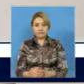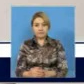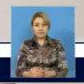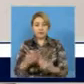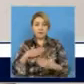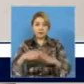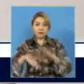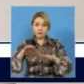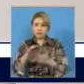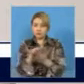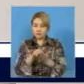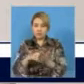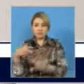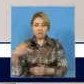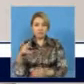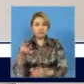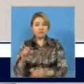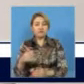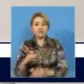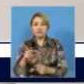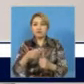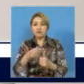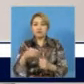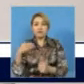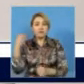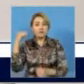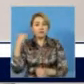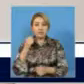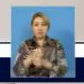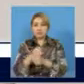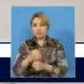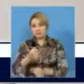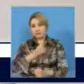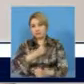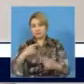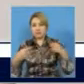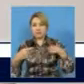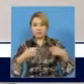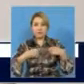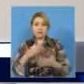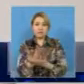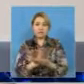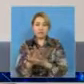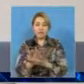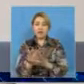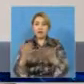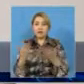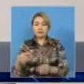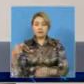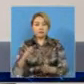В моих руках список 1138 имен актюбинских деятелей, которые, к сожалению, стали жертвами политических репрессий.